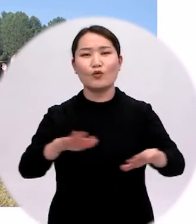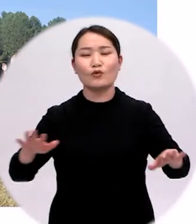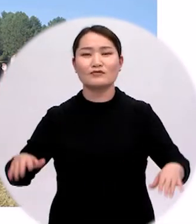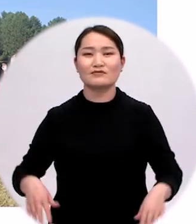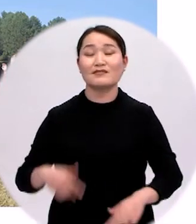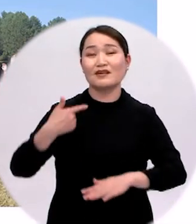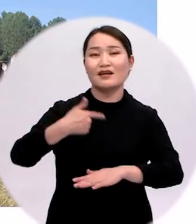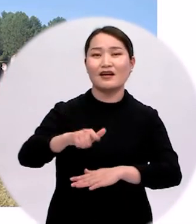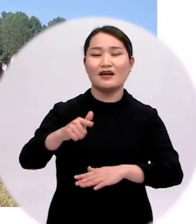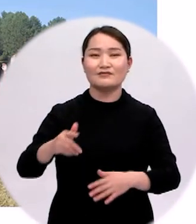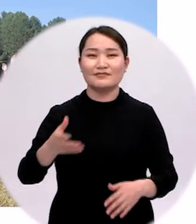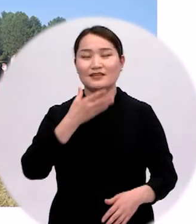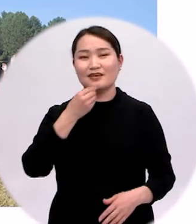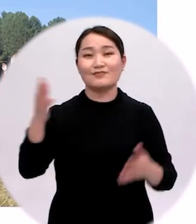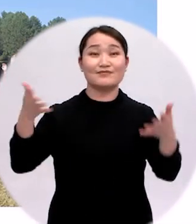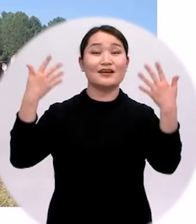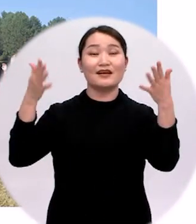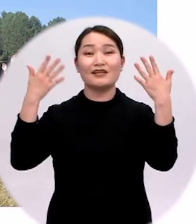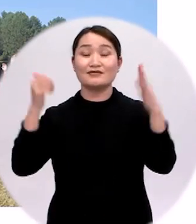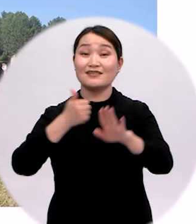цэвэр агаарт гарч байгалийн сайханд